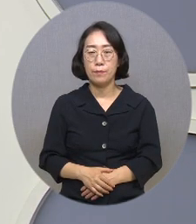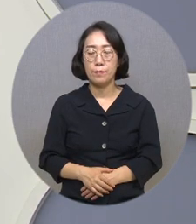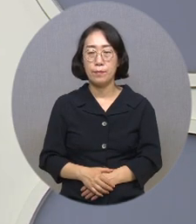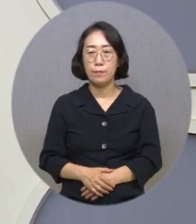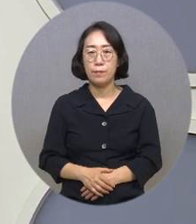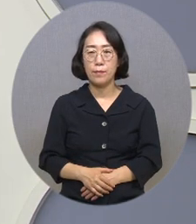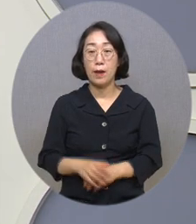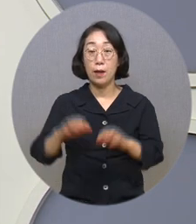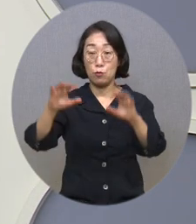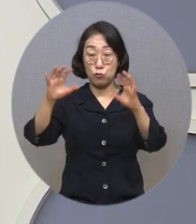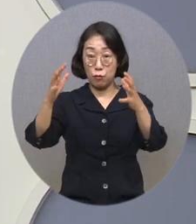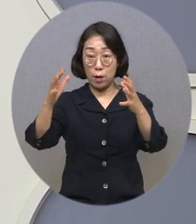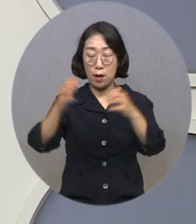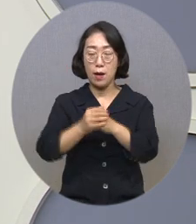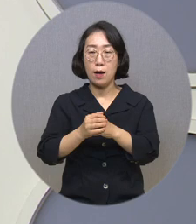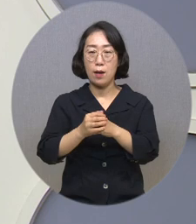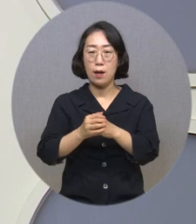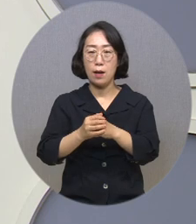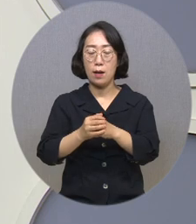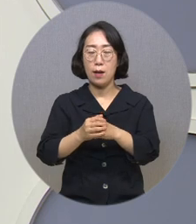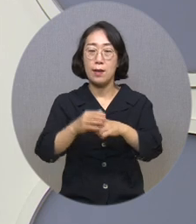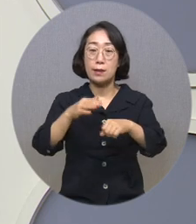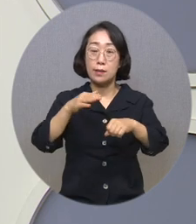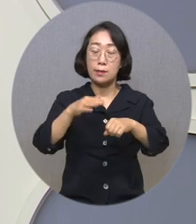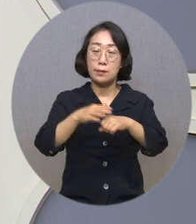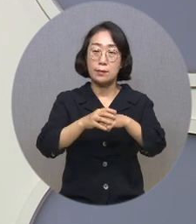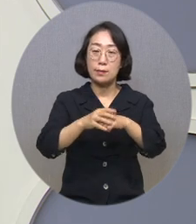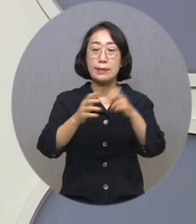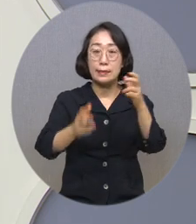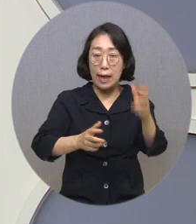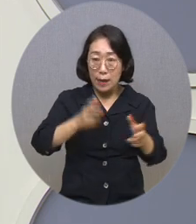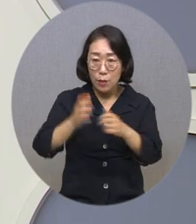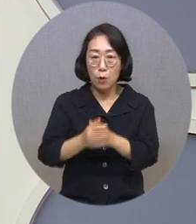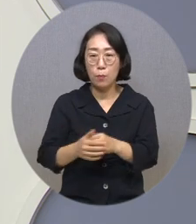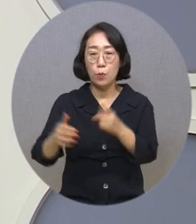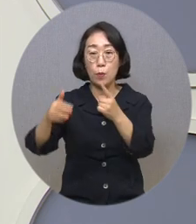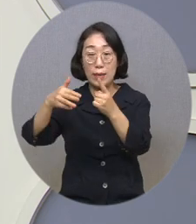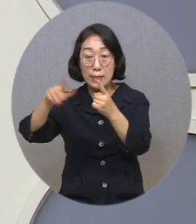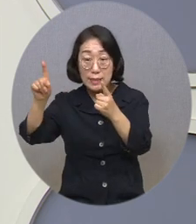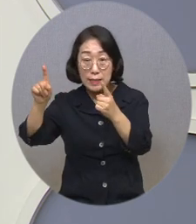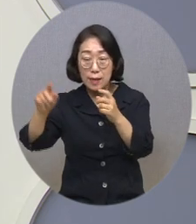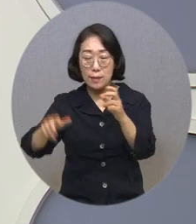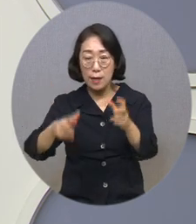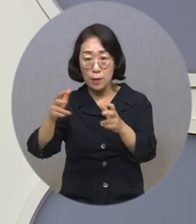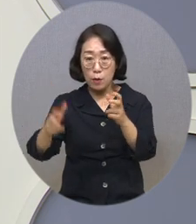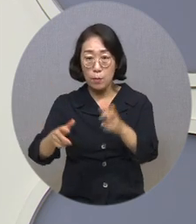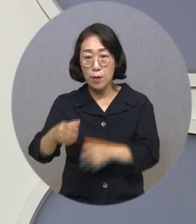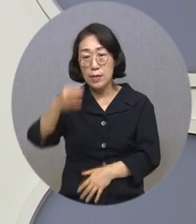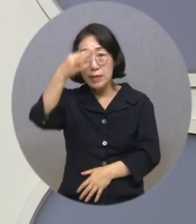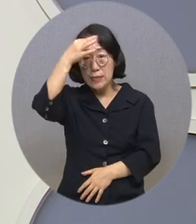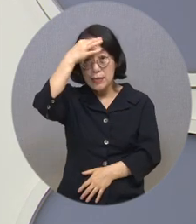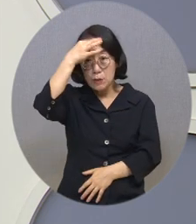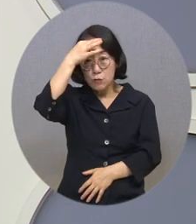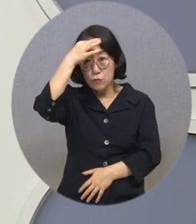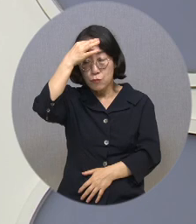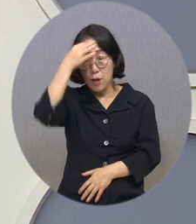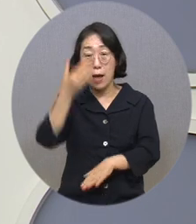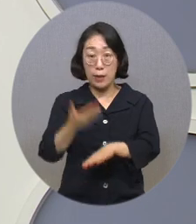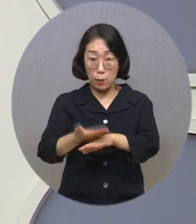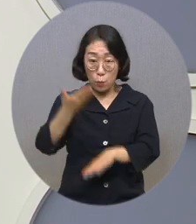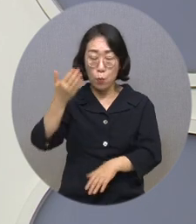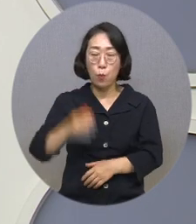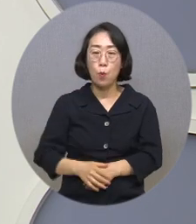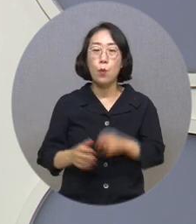국가의 패러다임도 그렇고 산업도 그렇고 우리가 1차 산업이 있습니다. 보통 기술혁명이 아니라 산업혁명입니다. 그러니까